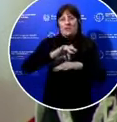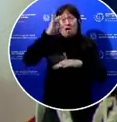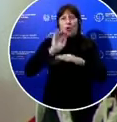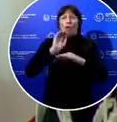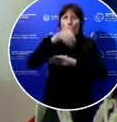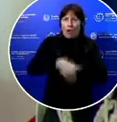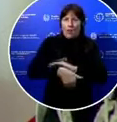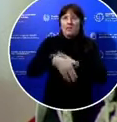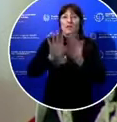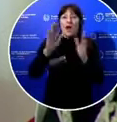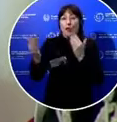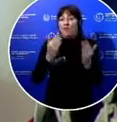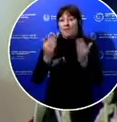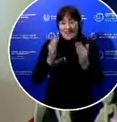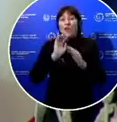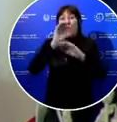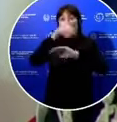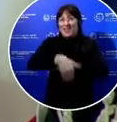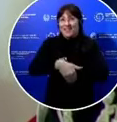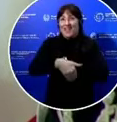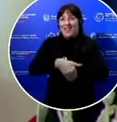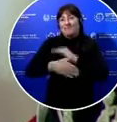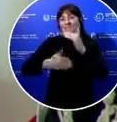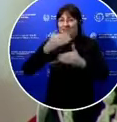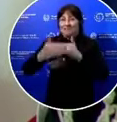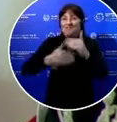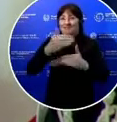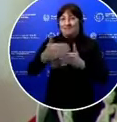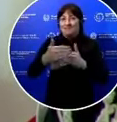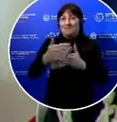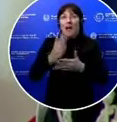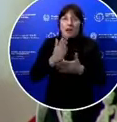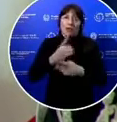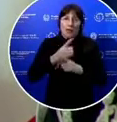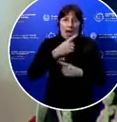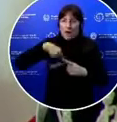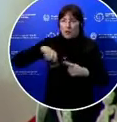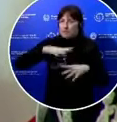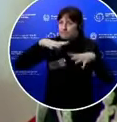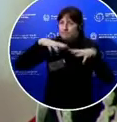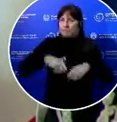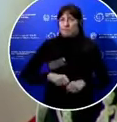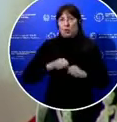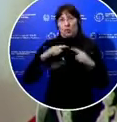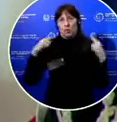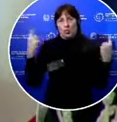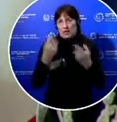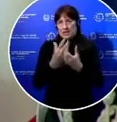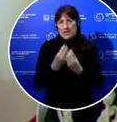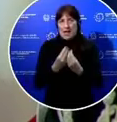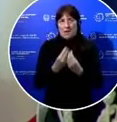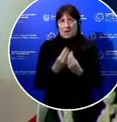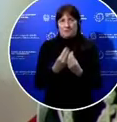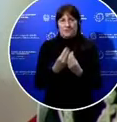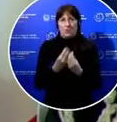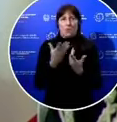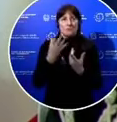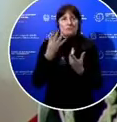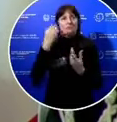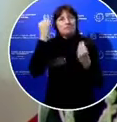oltre la conferenza stessa. È il momento di impegnarci davvero tutti insieme per non disperdere